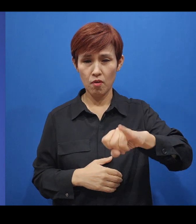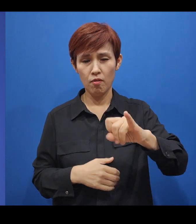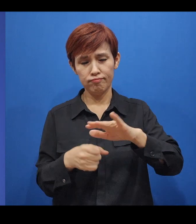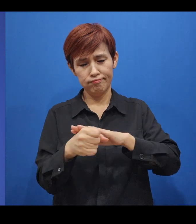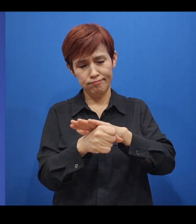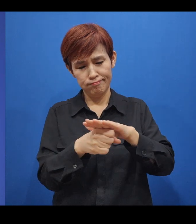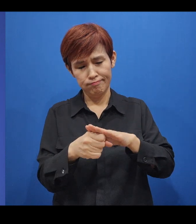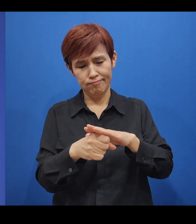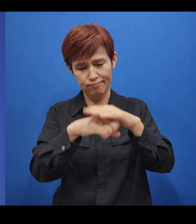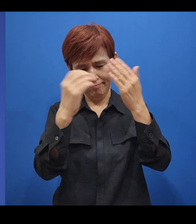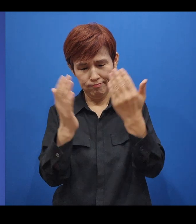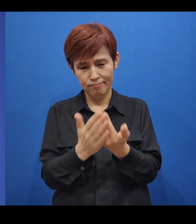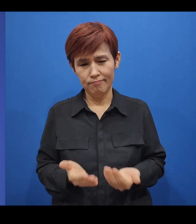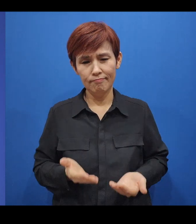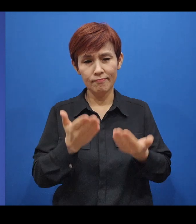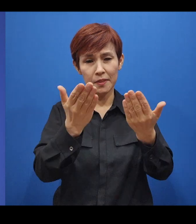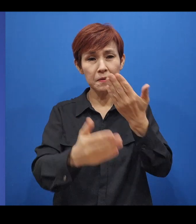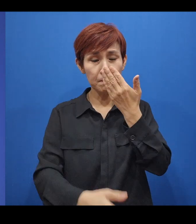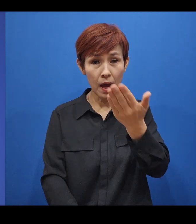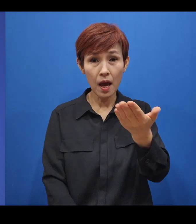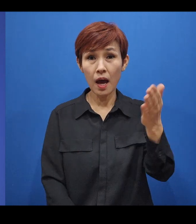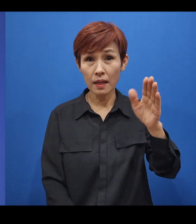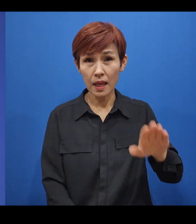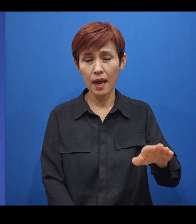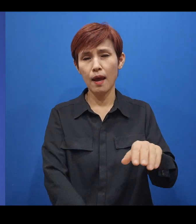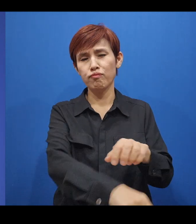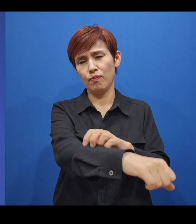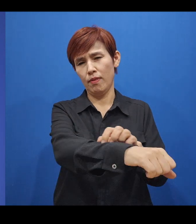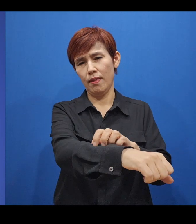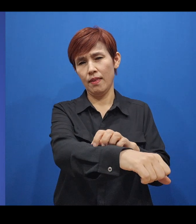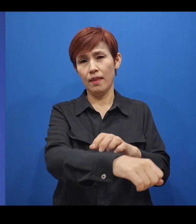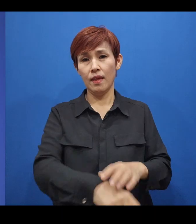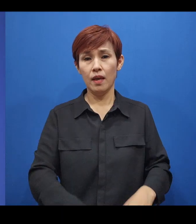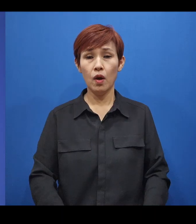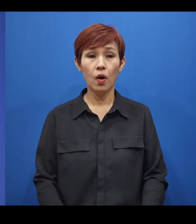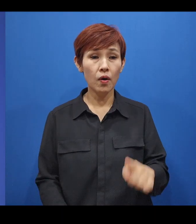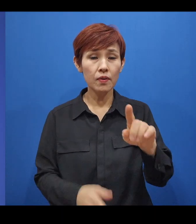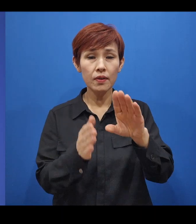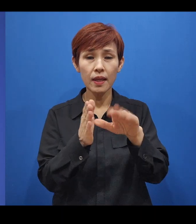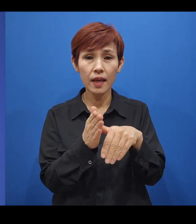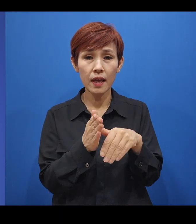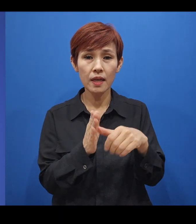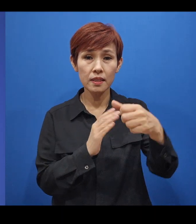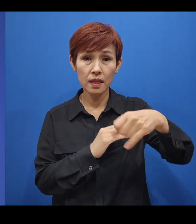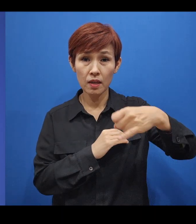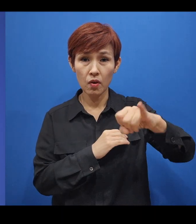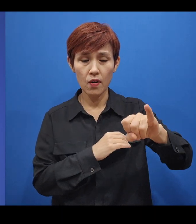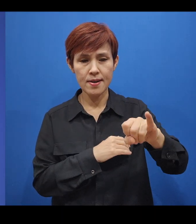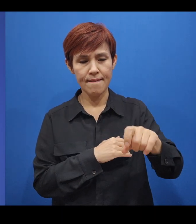내 모든 걸 다 주겠는데 어떤 때는 애들을 확 꼬집어주고 싶기도 해요.